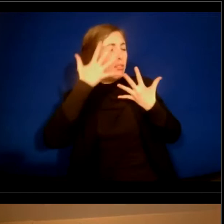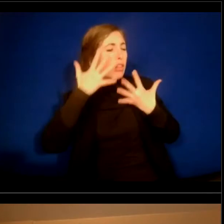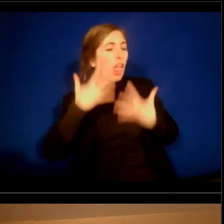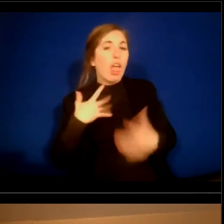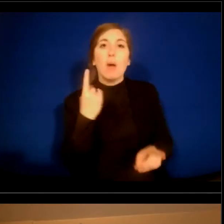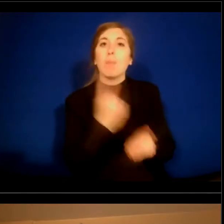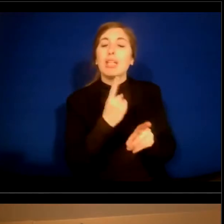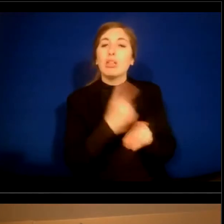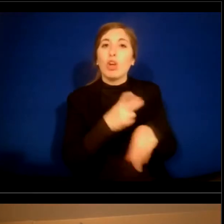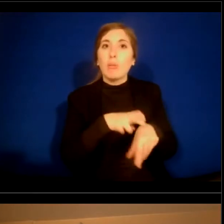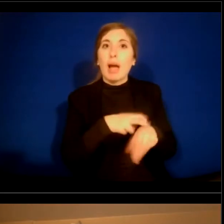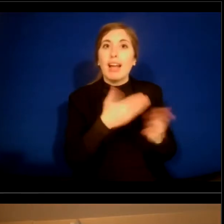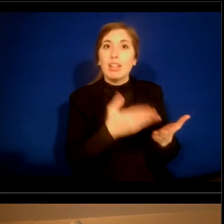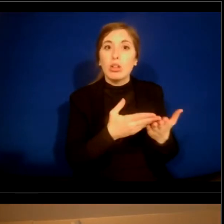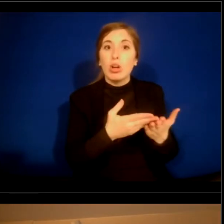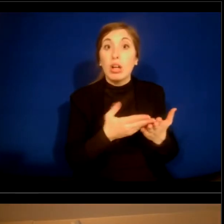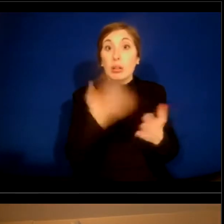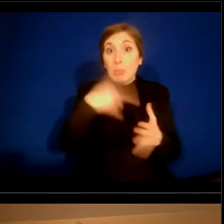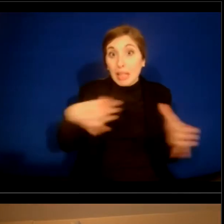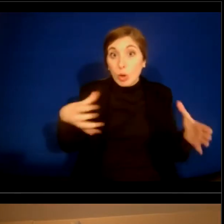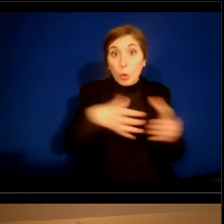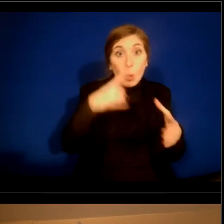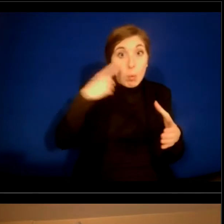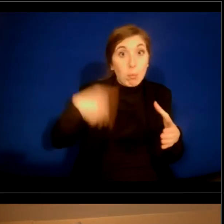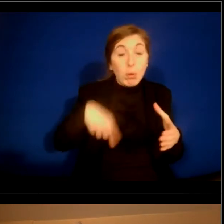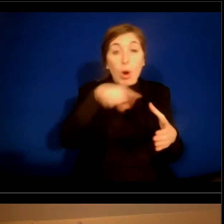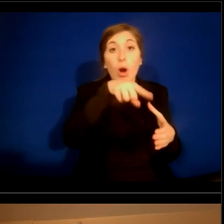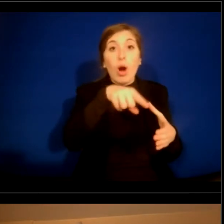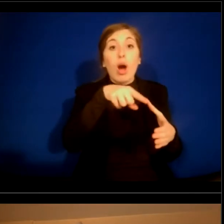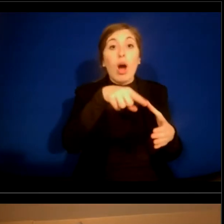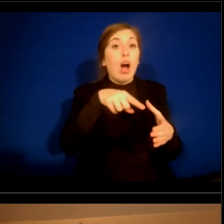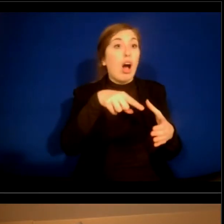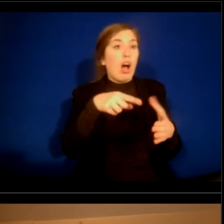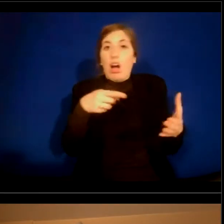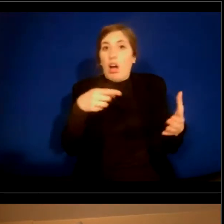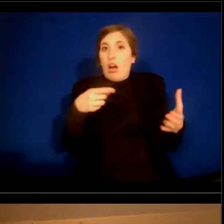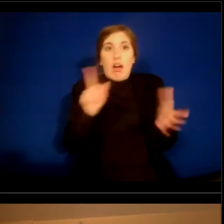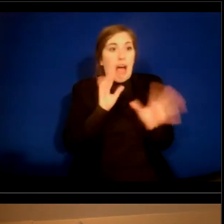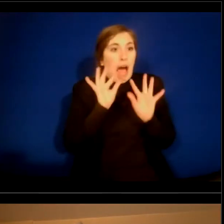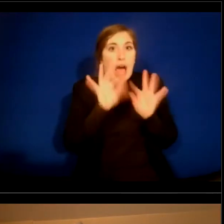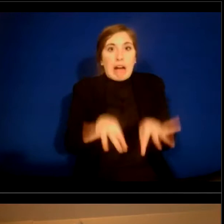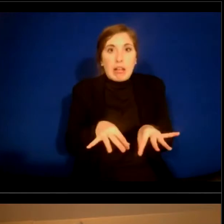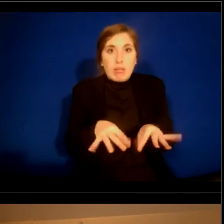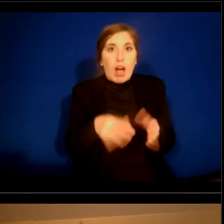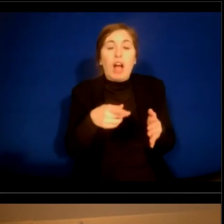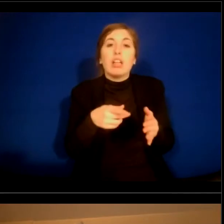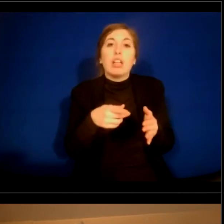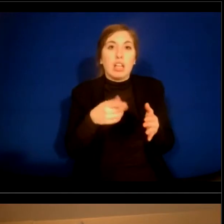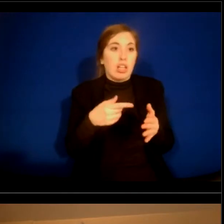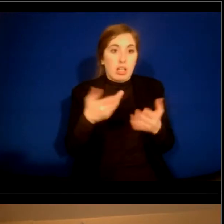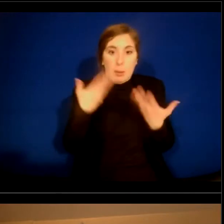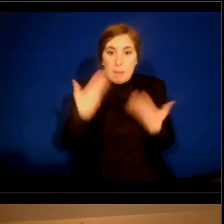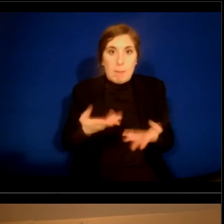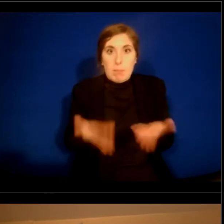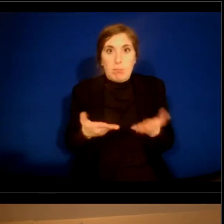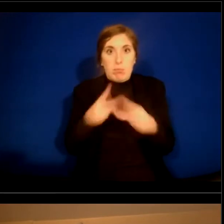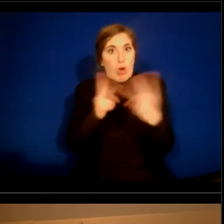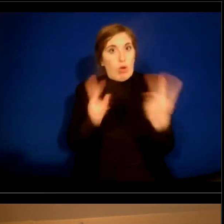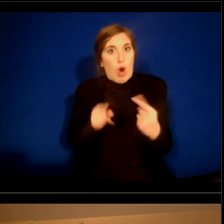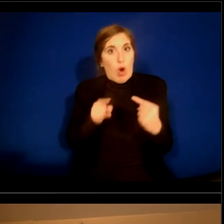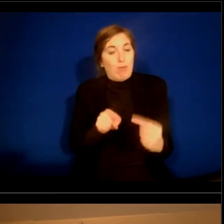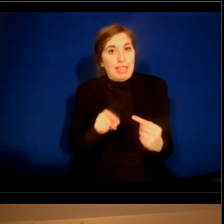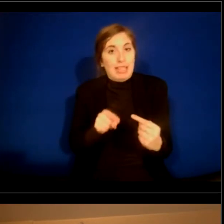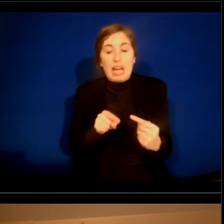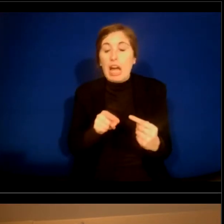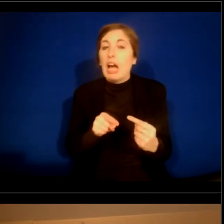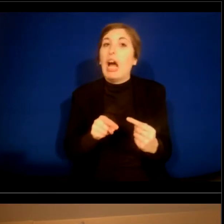si muovessero lungo il percorso e quindi erano a malapena arrivati poi a Tudora in Moldavia. E lì c'era stato